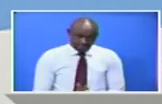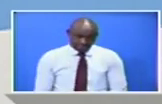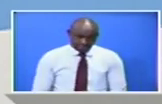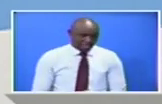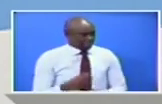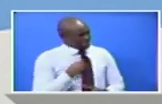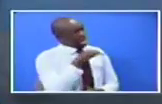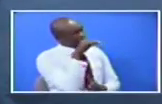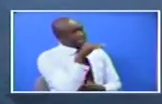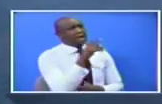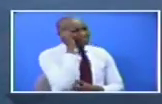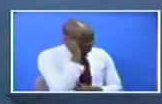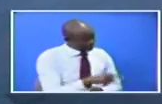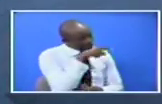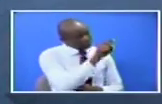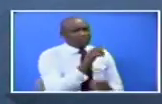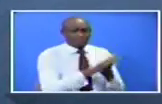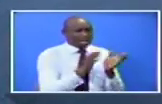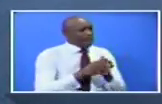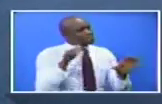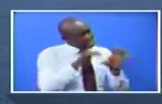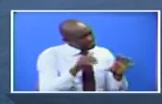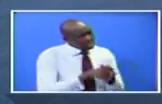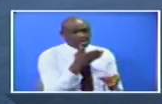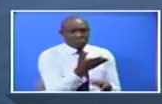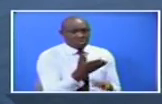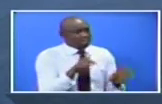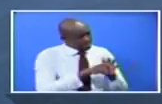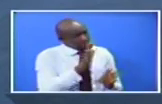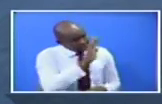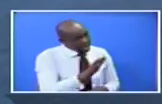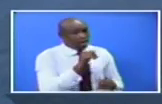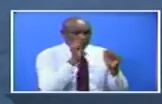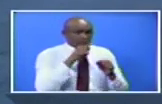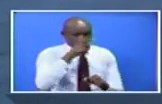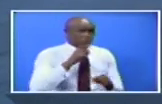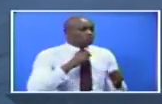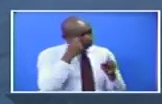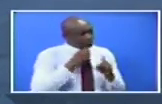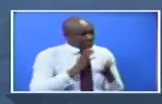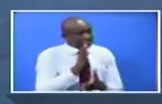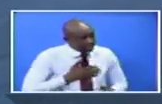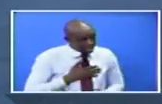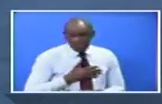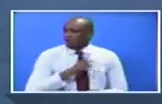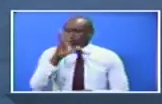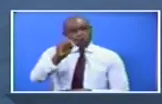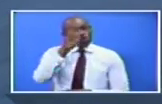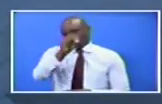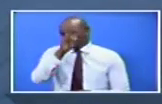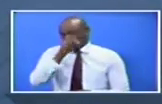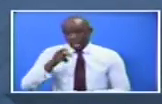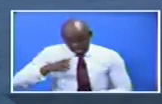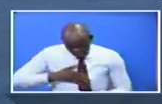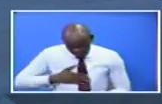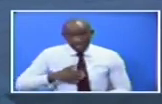ninalouliza ni lazima niwe mwanachama wa huu muungano ama niwe mmoja wenu ndipo sa mtetee haki zangu? Hapana. Mm. Hii chama chini